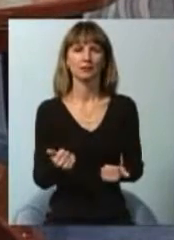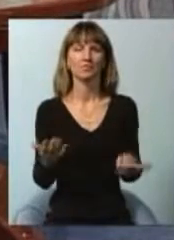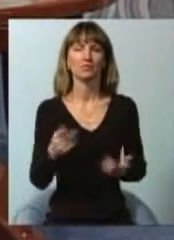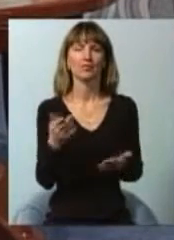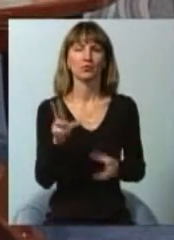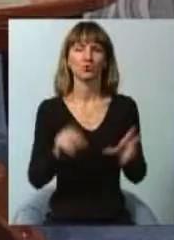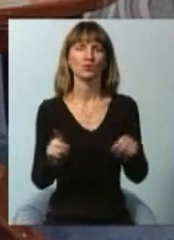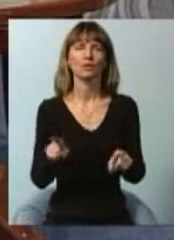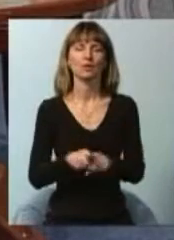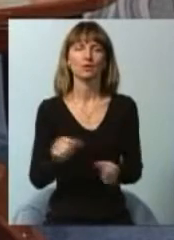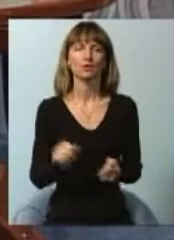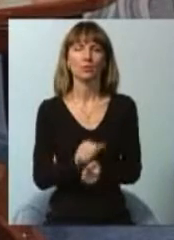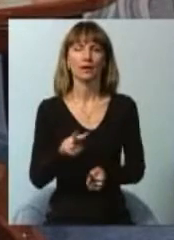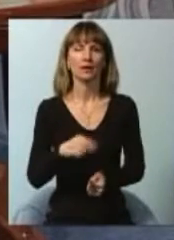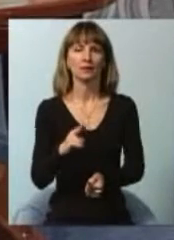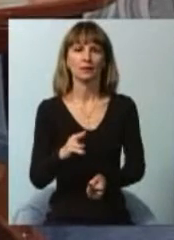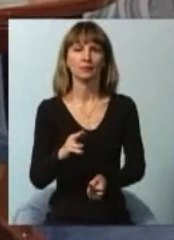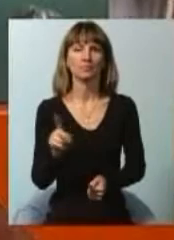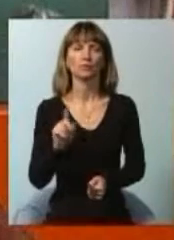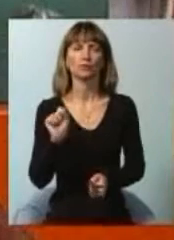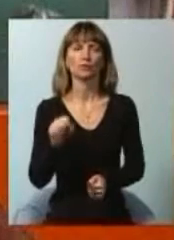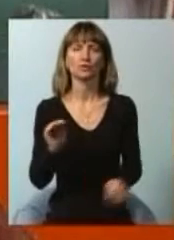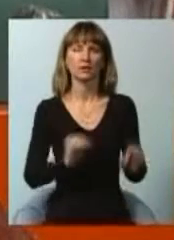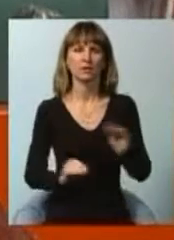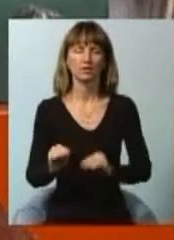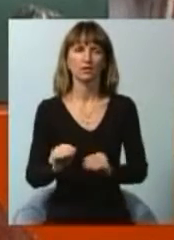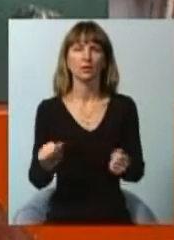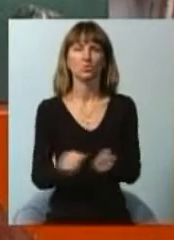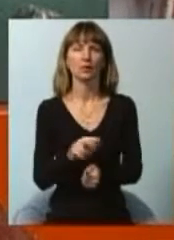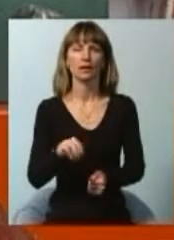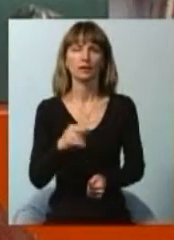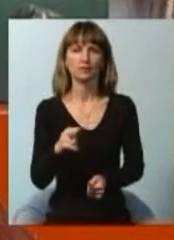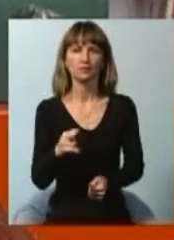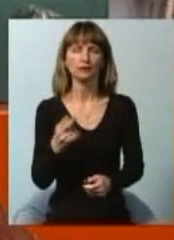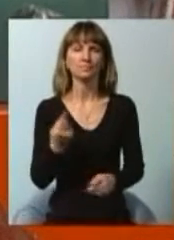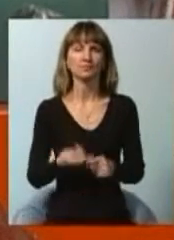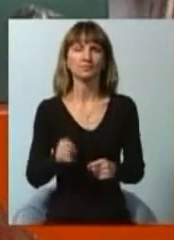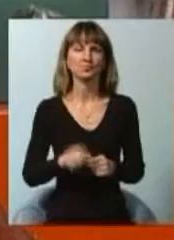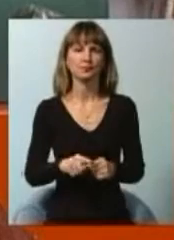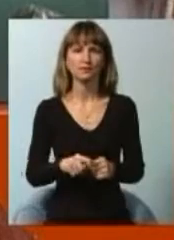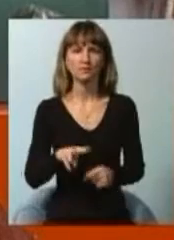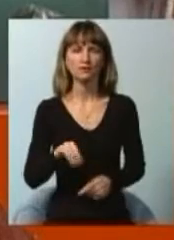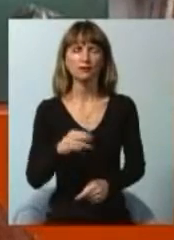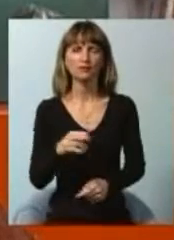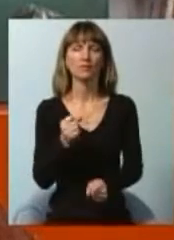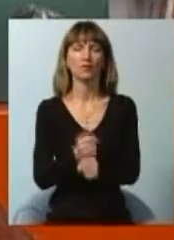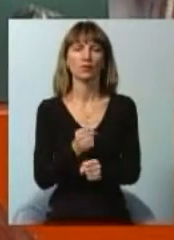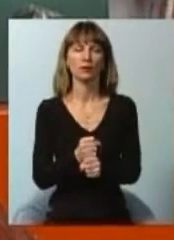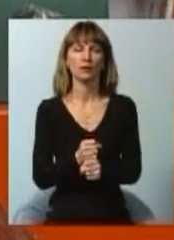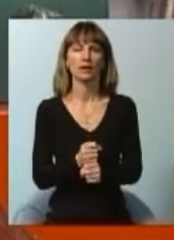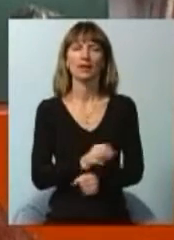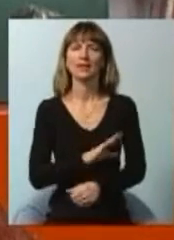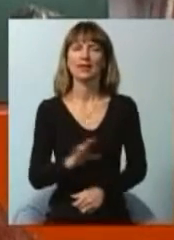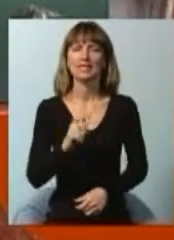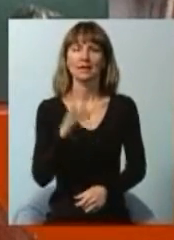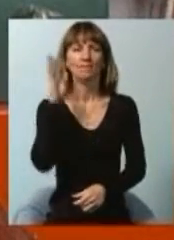Як ти гадаєш, що таке сухий лід та з чого він може складатися? Сухий лід – це лід, зроблений не з